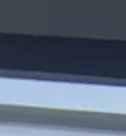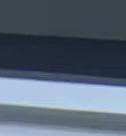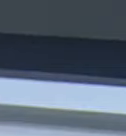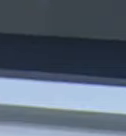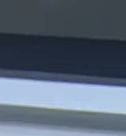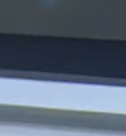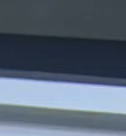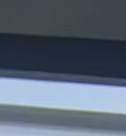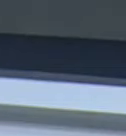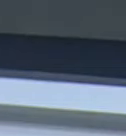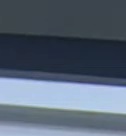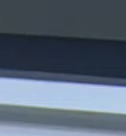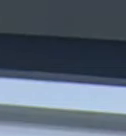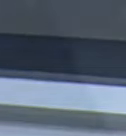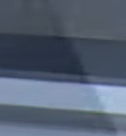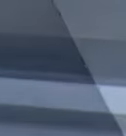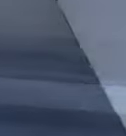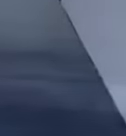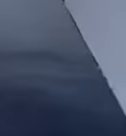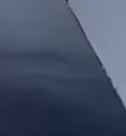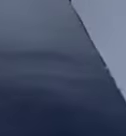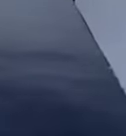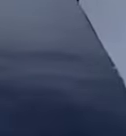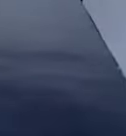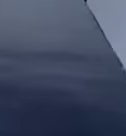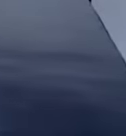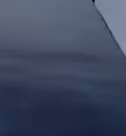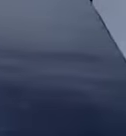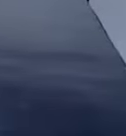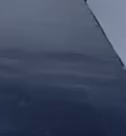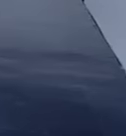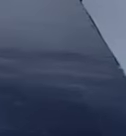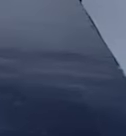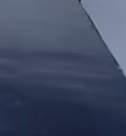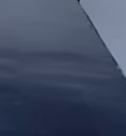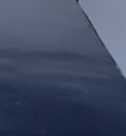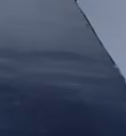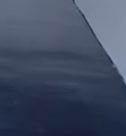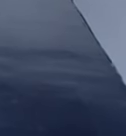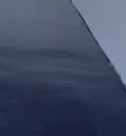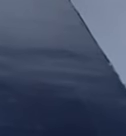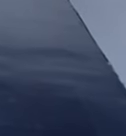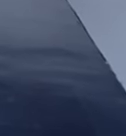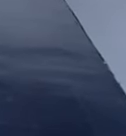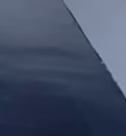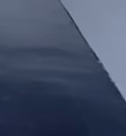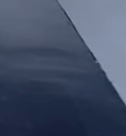gitu eh sebenarnya ini justru justru Malah